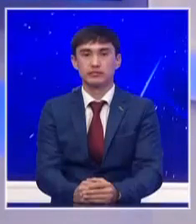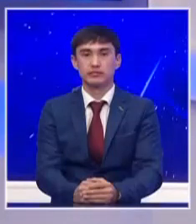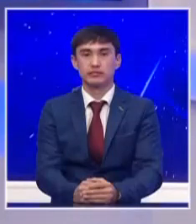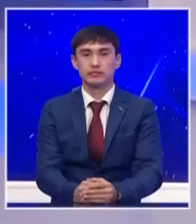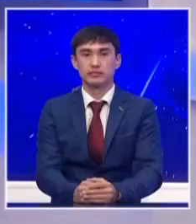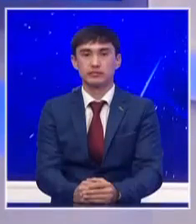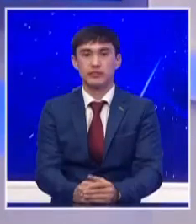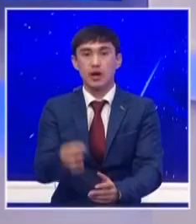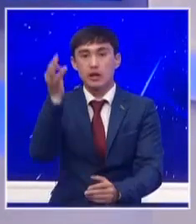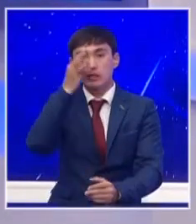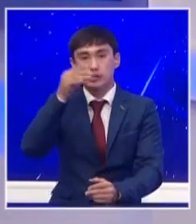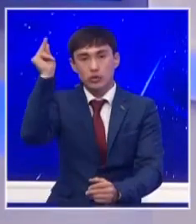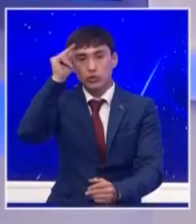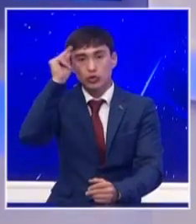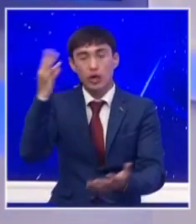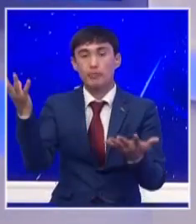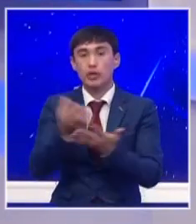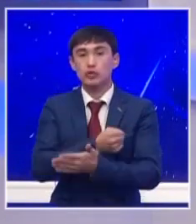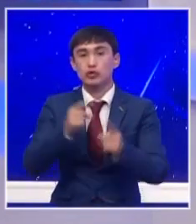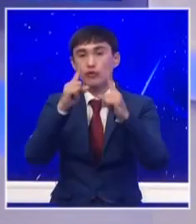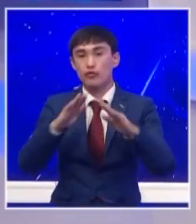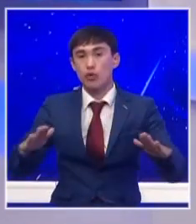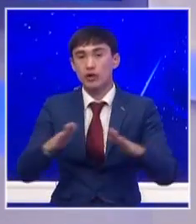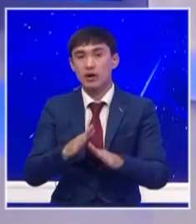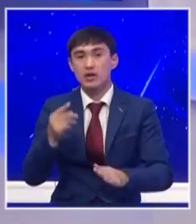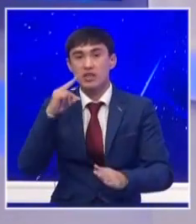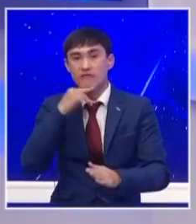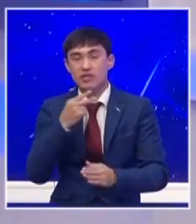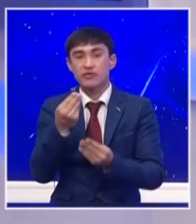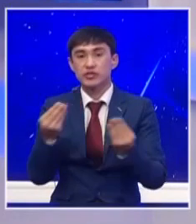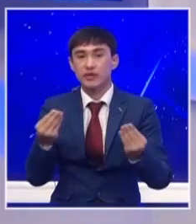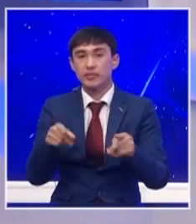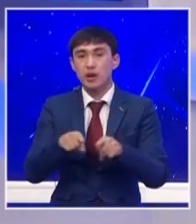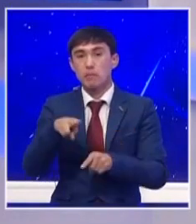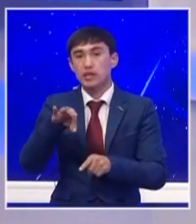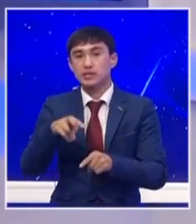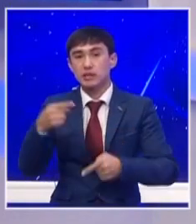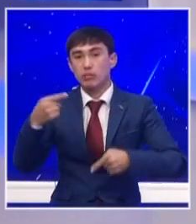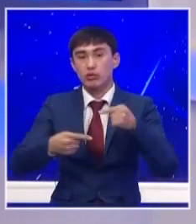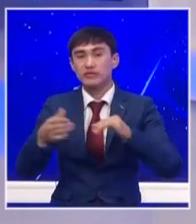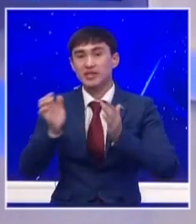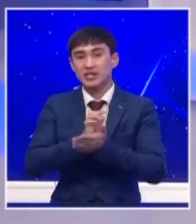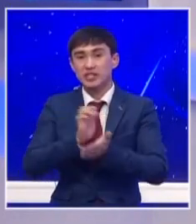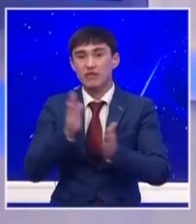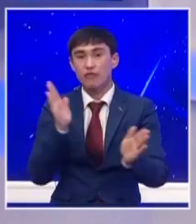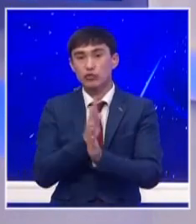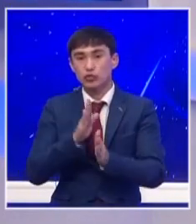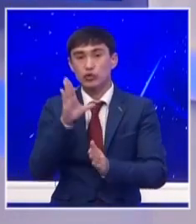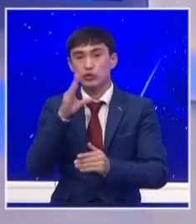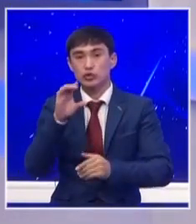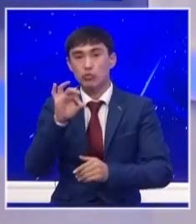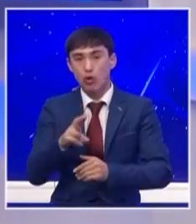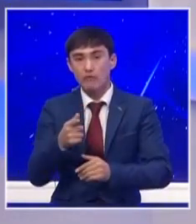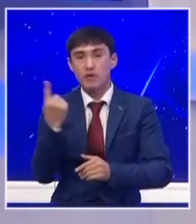интернет-ресурсов немецкие учёные обнаружили в ёлках ядовитые вещества в Пакистане для борьбы с загрязнением воздуха смогом